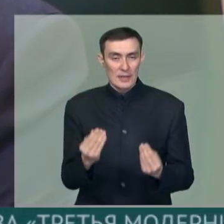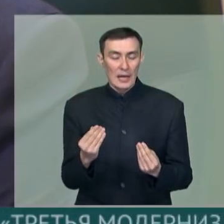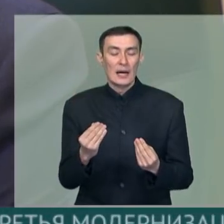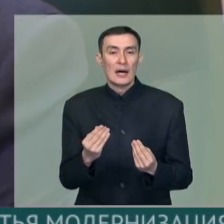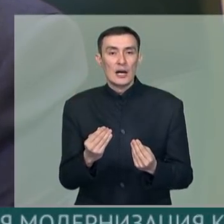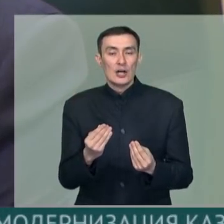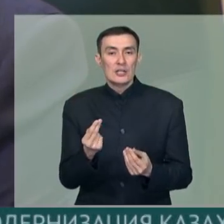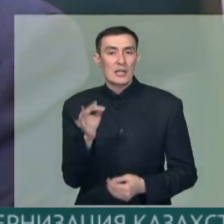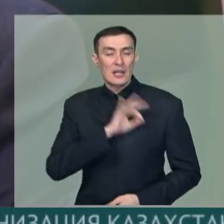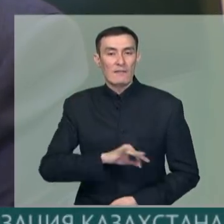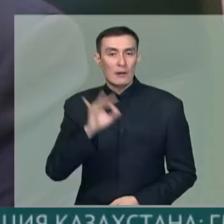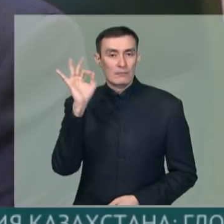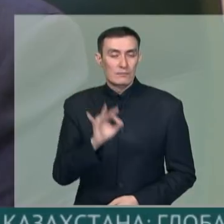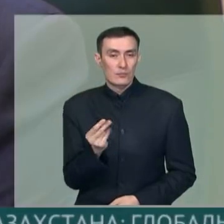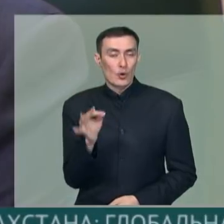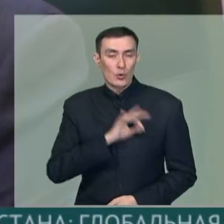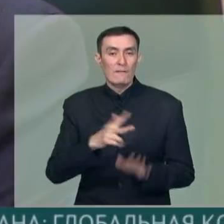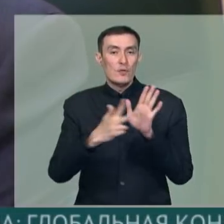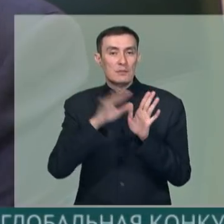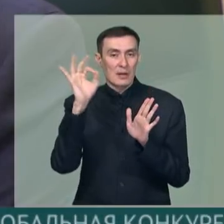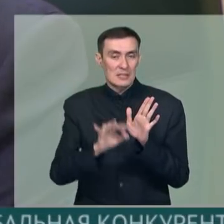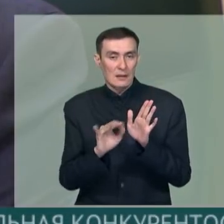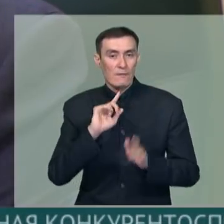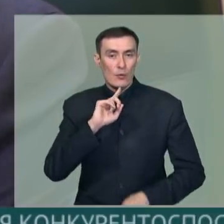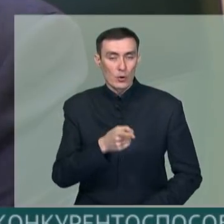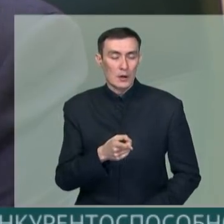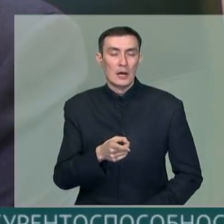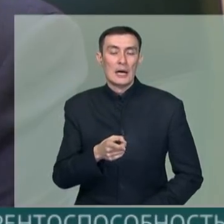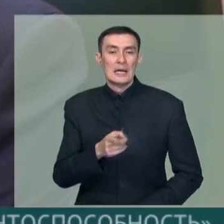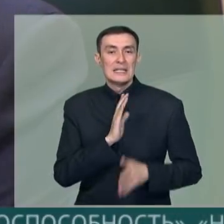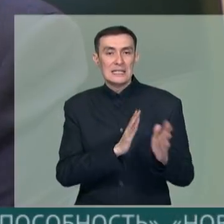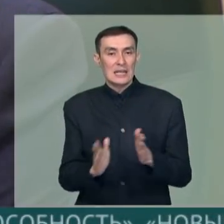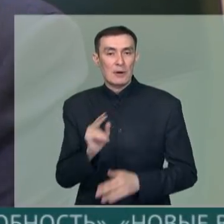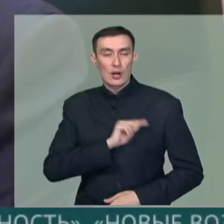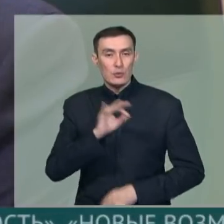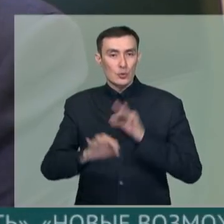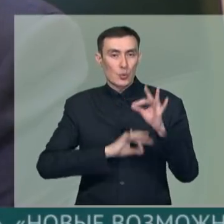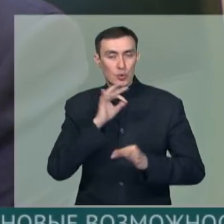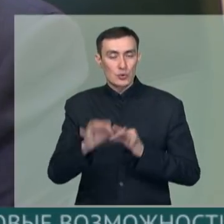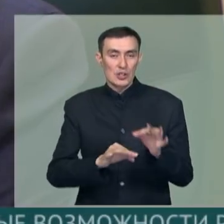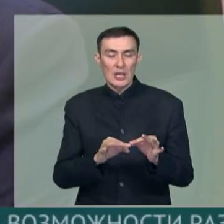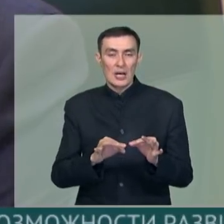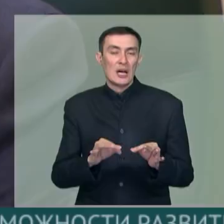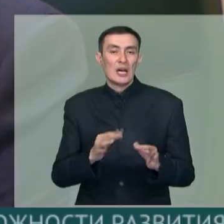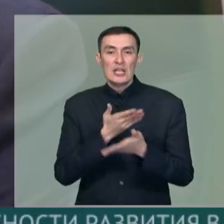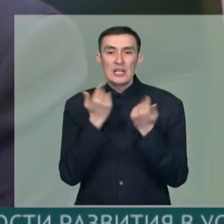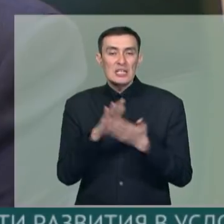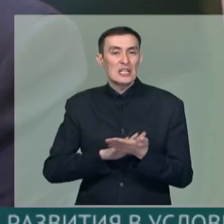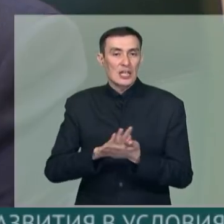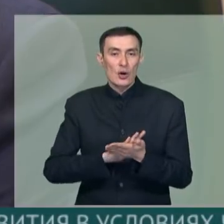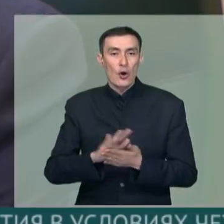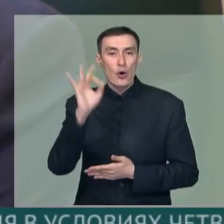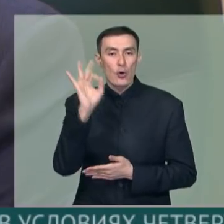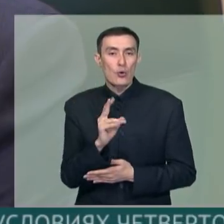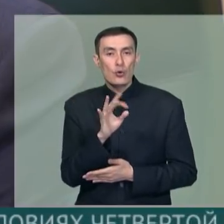Ставка доходности 8,5% годовых. Система работает круглосуточно. Нет никаких комиссий